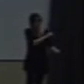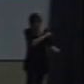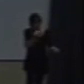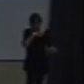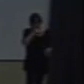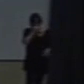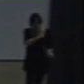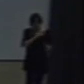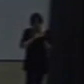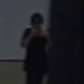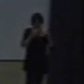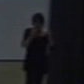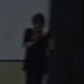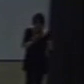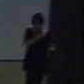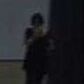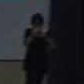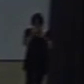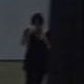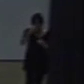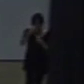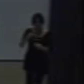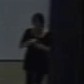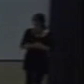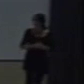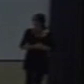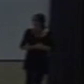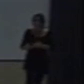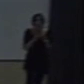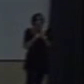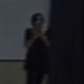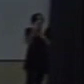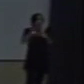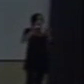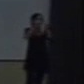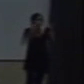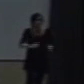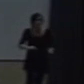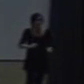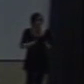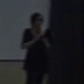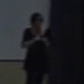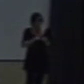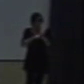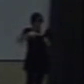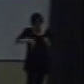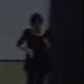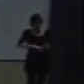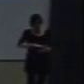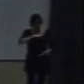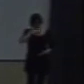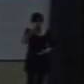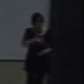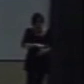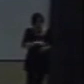aquesta noia està al Cairo, posa això, ho pots veure, i és una altra manera de fer créixer, o sigui, com a periodistes, créixer una manera de